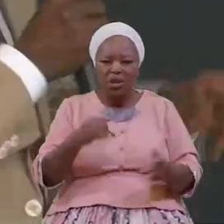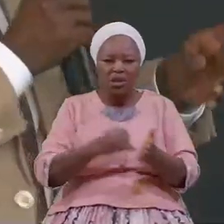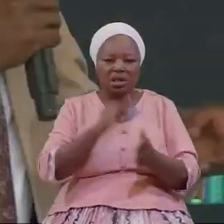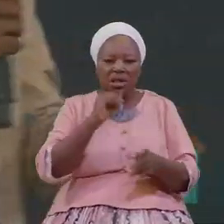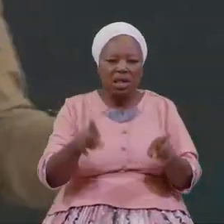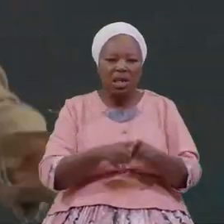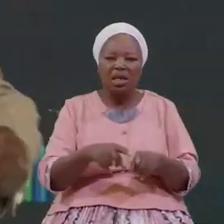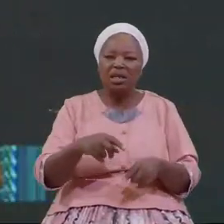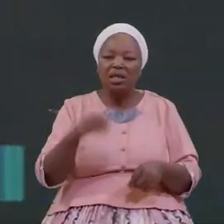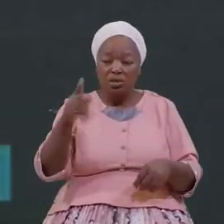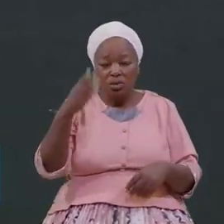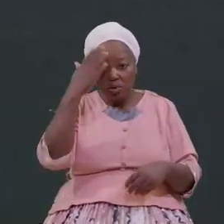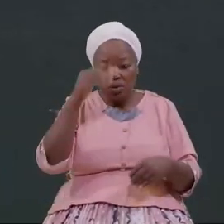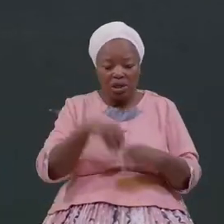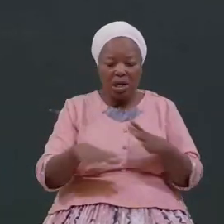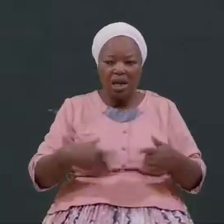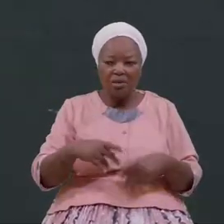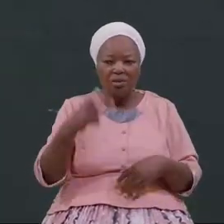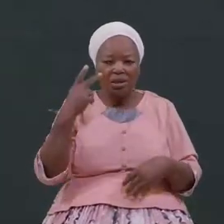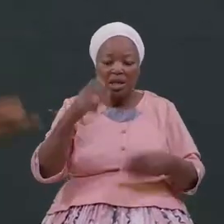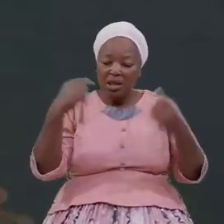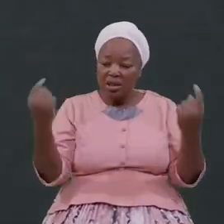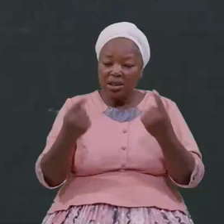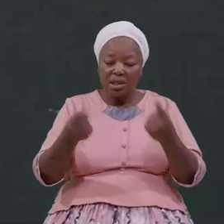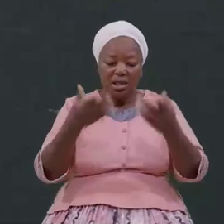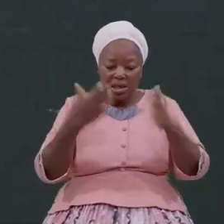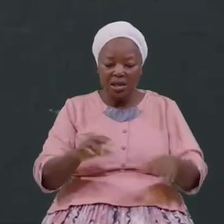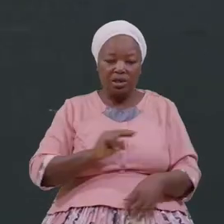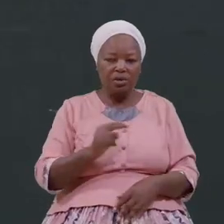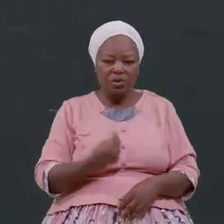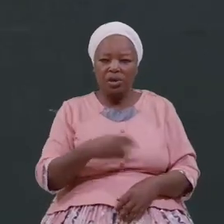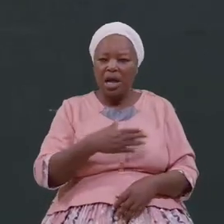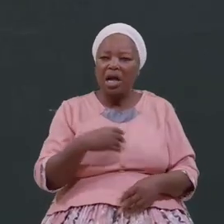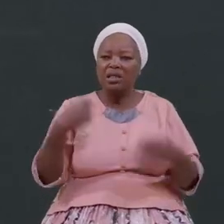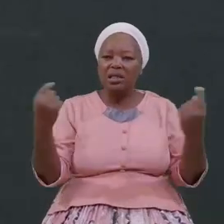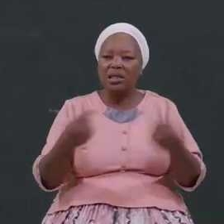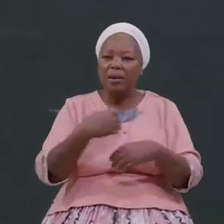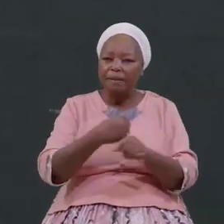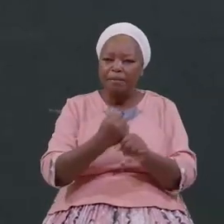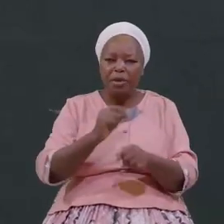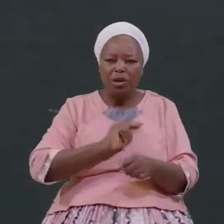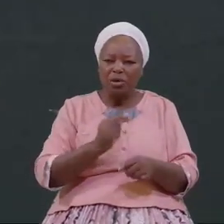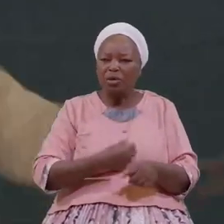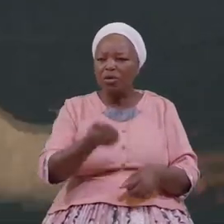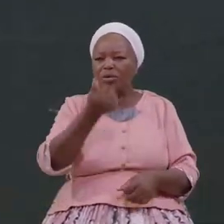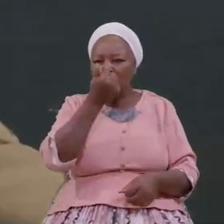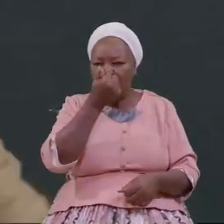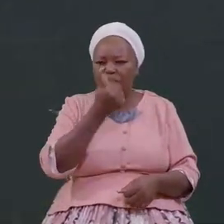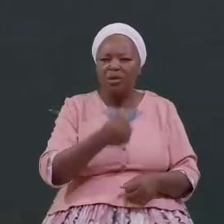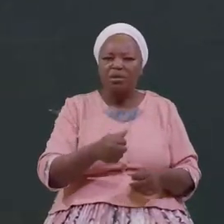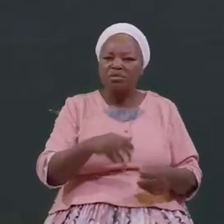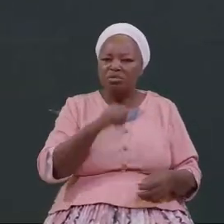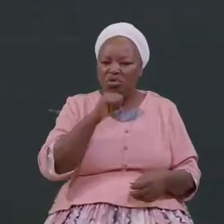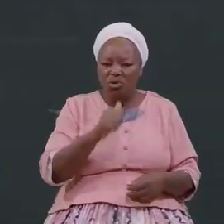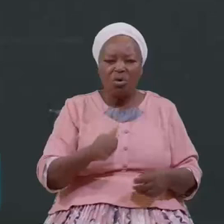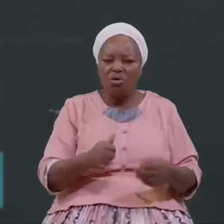comme dans la vie, le péché nous mortifie, le péché nous rend